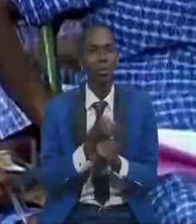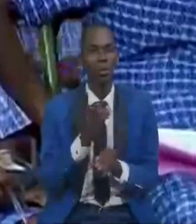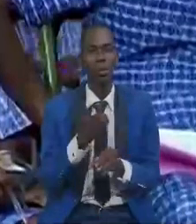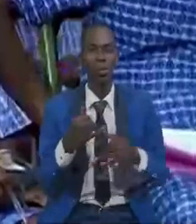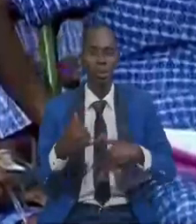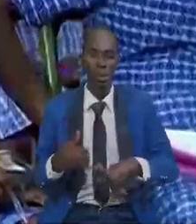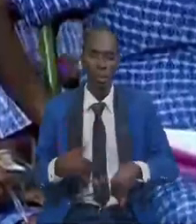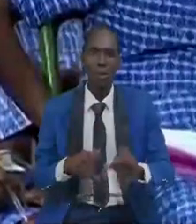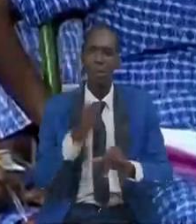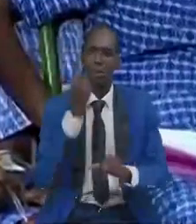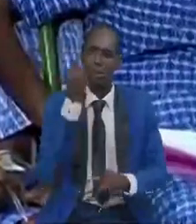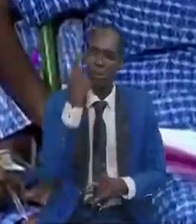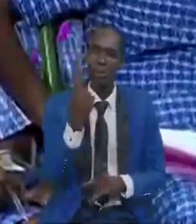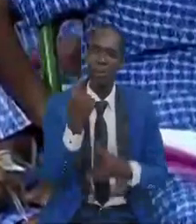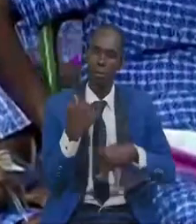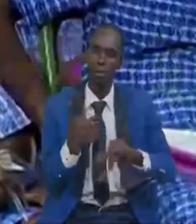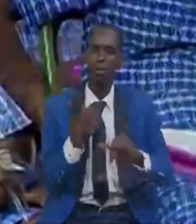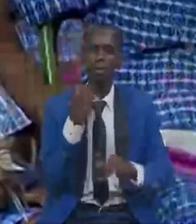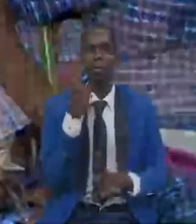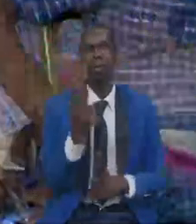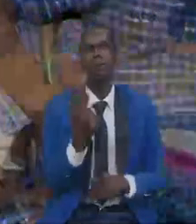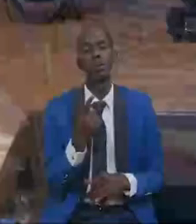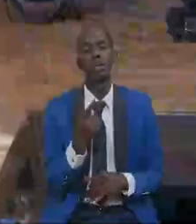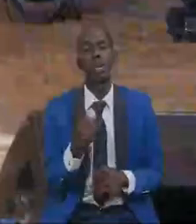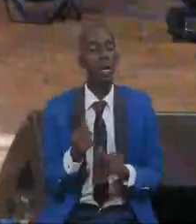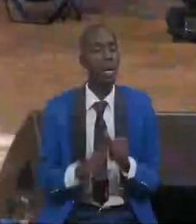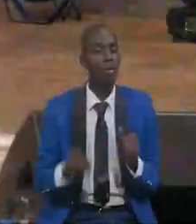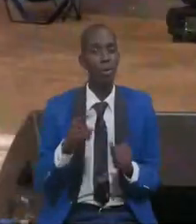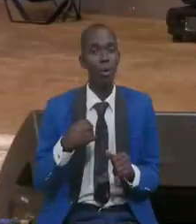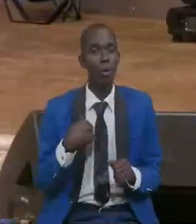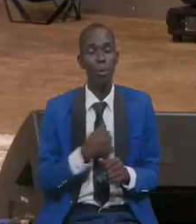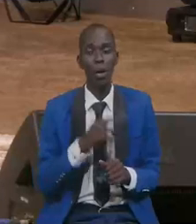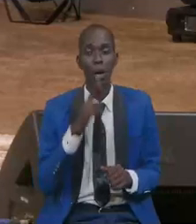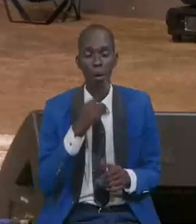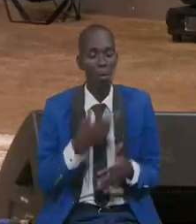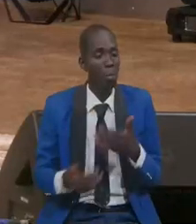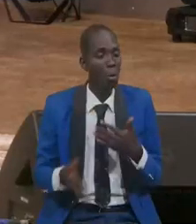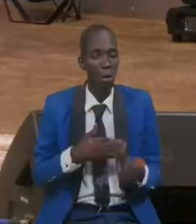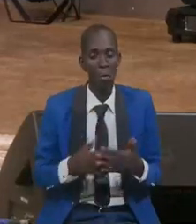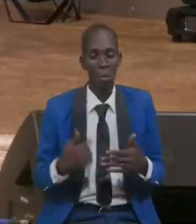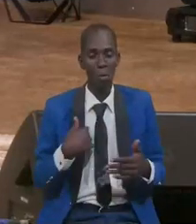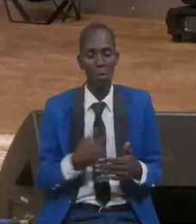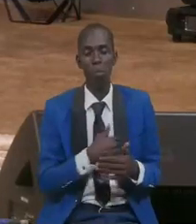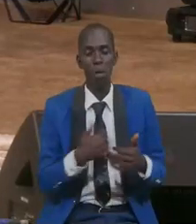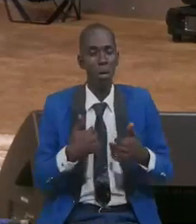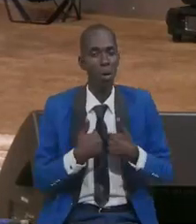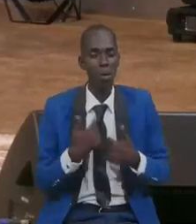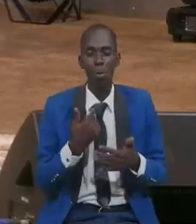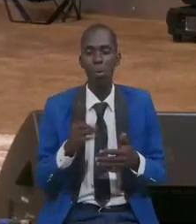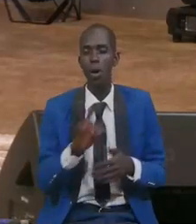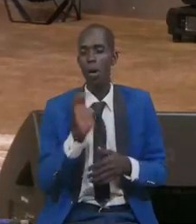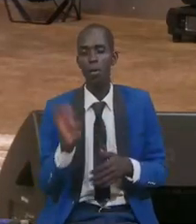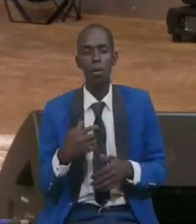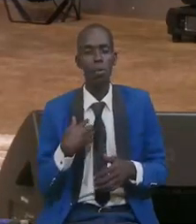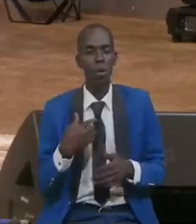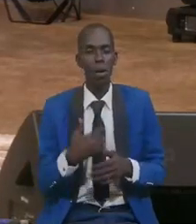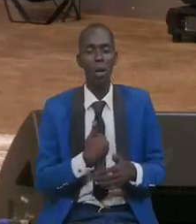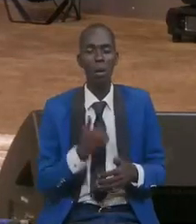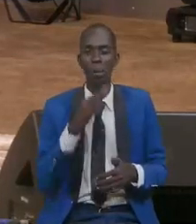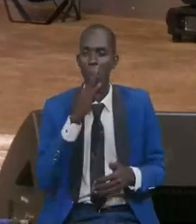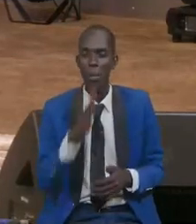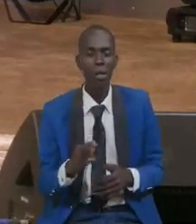dans la compréhension, qui que nous soyons, quoi que nous ayons, quoi que nous avons été, quoi que